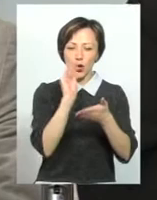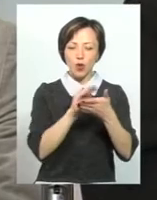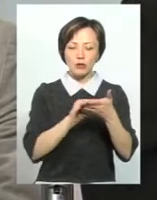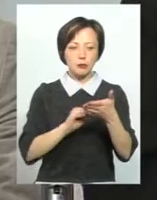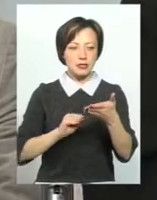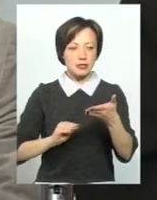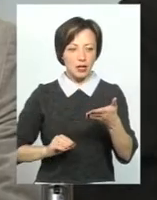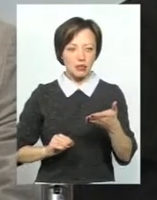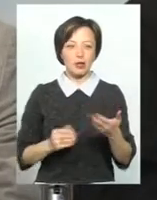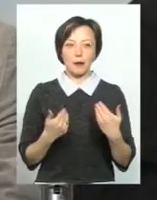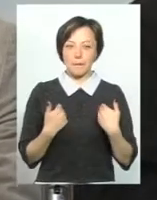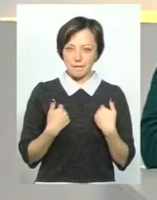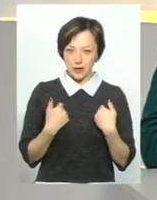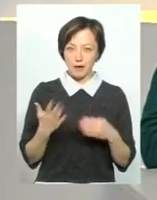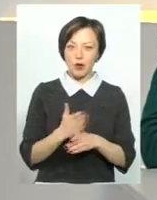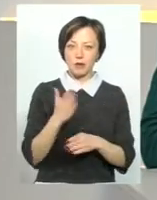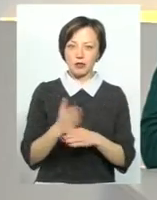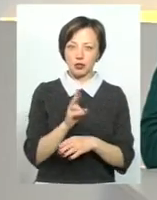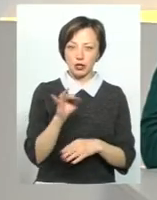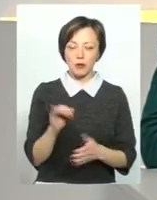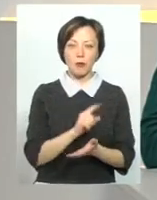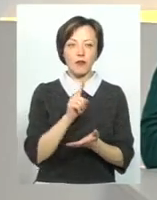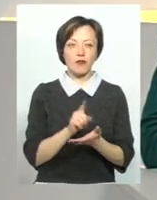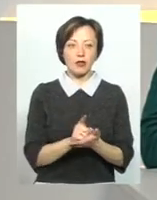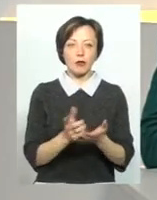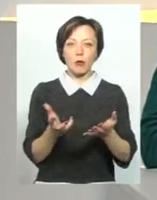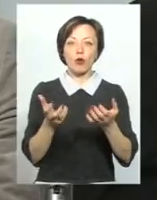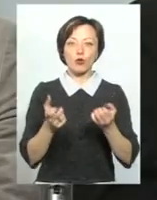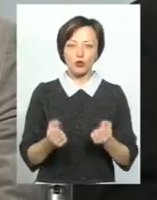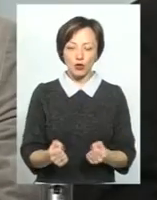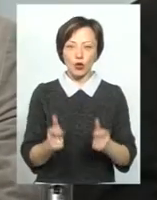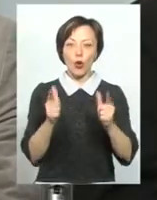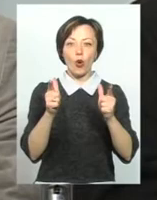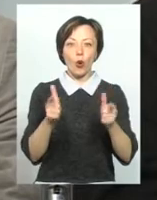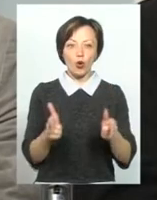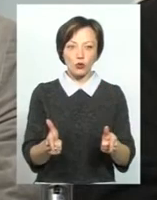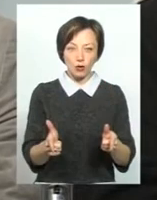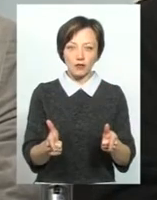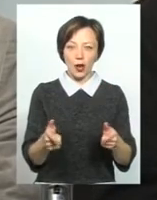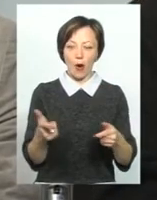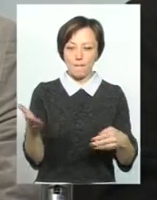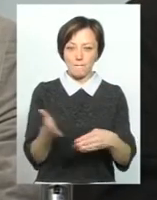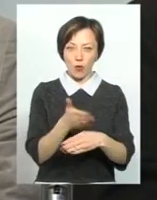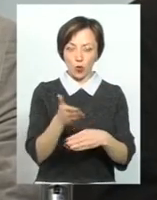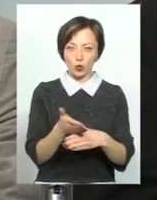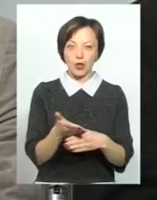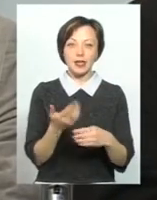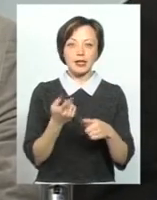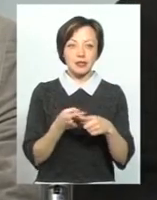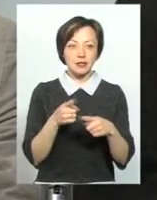розписати. Ми виробничники. Ми повинні отримати готовий продукт і